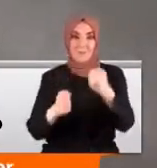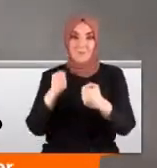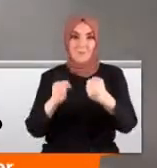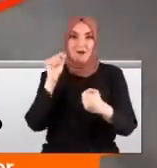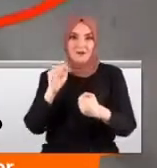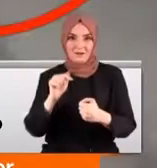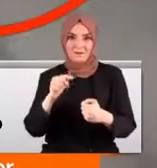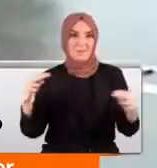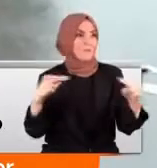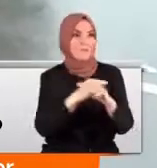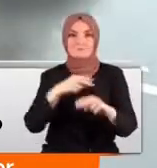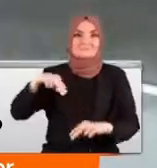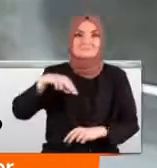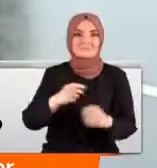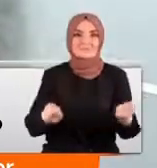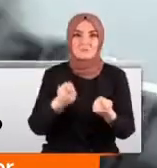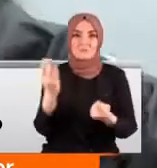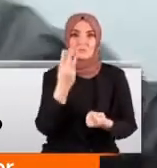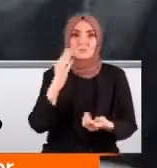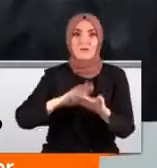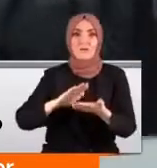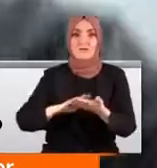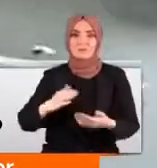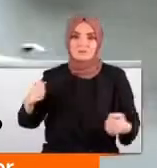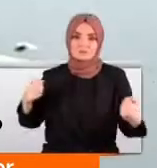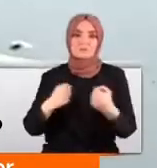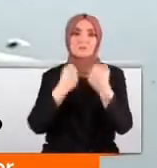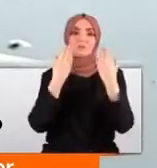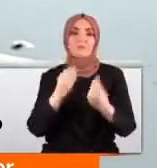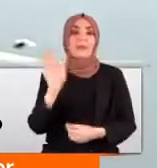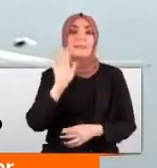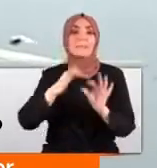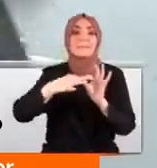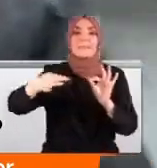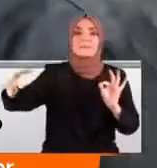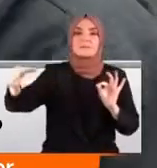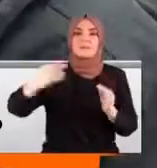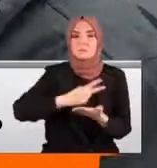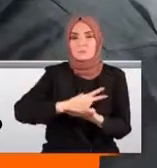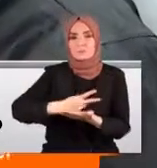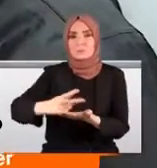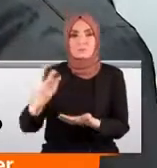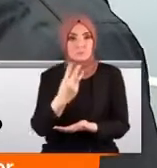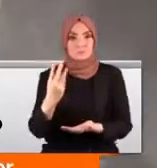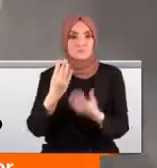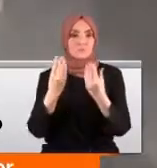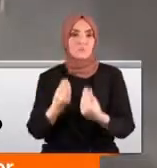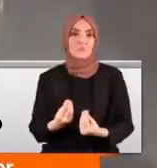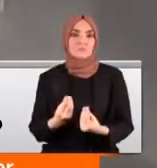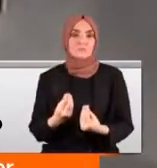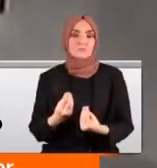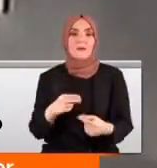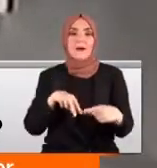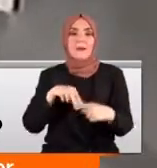3 arkadaşa çarptı. Bir 50 metre kadar sürüklendi. Şu kırmızı su deposuna kadar falan sürüklendiler yani. Bir 50 metre. Aydın